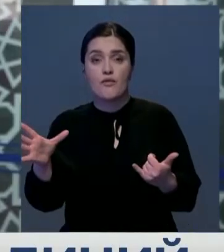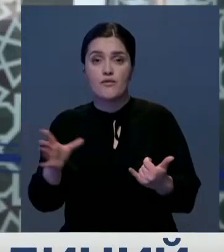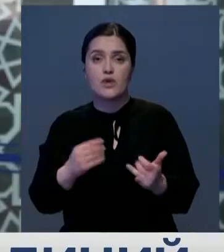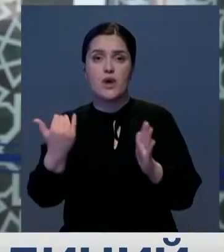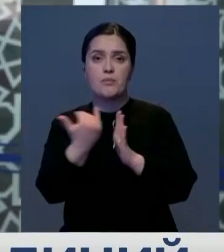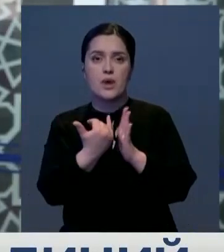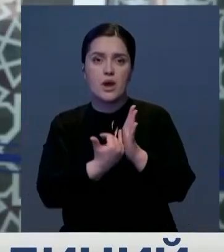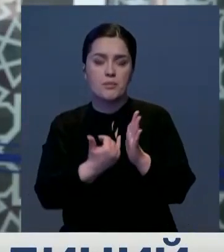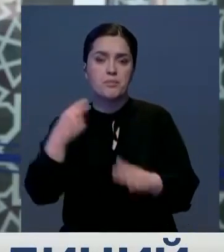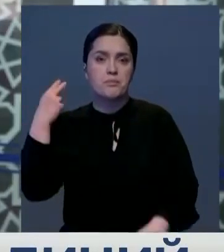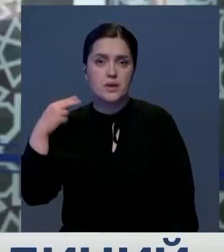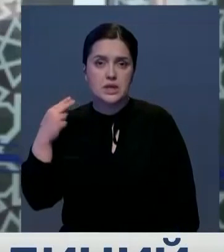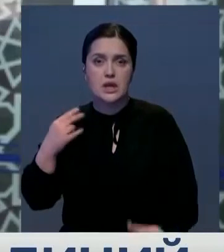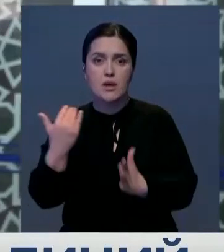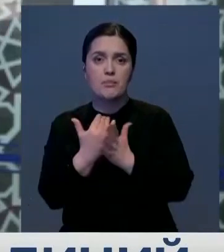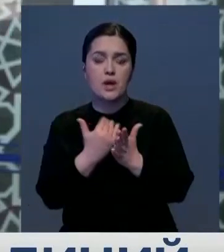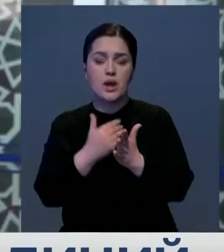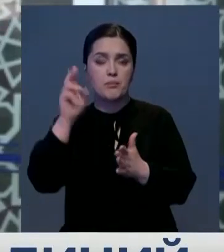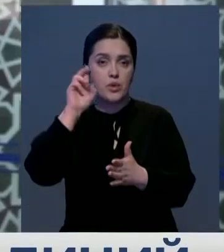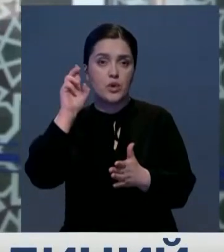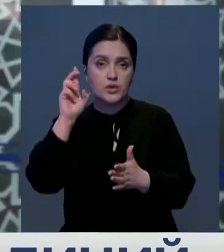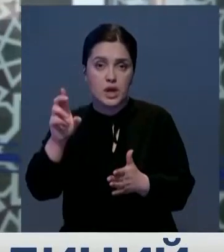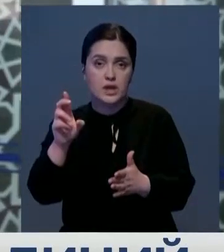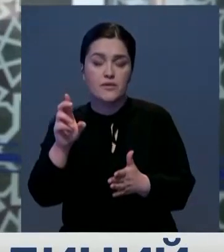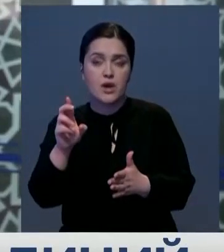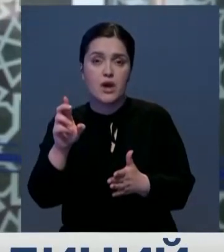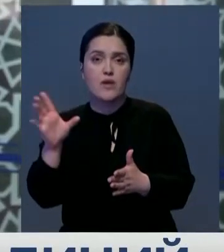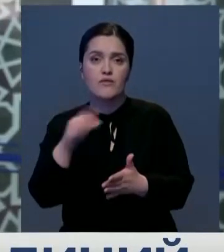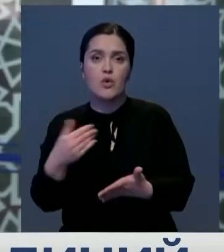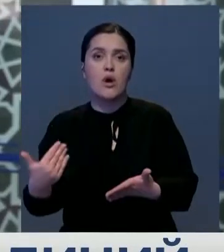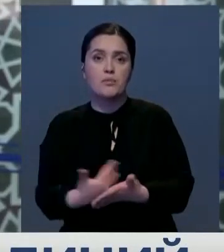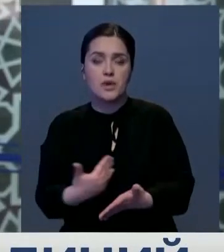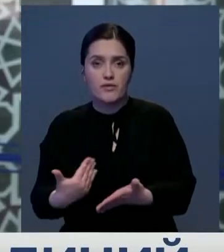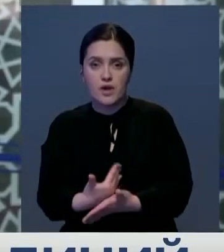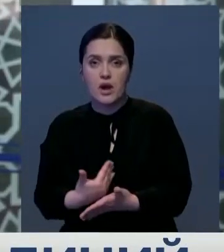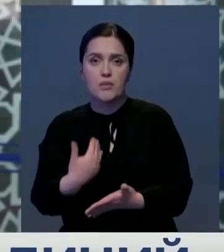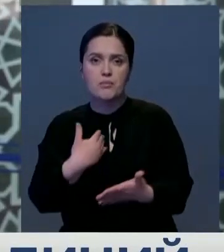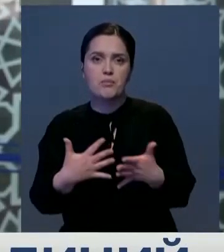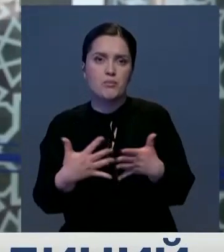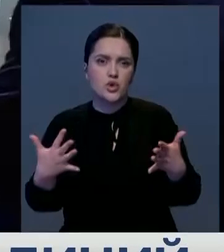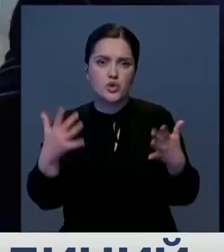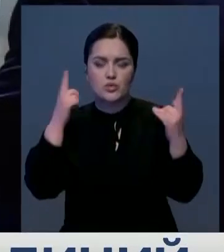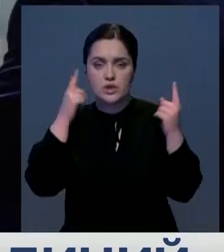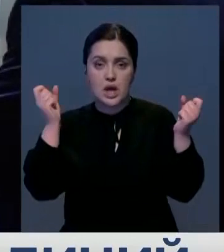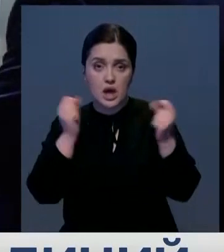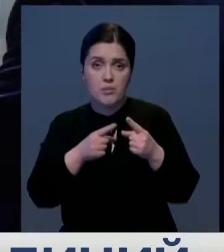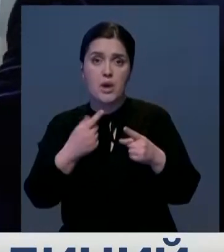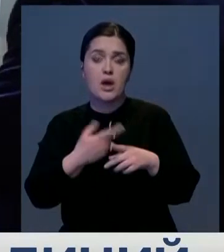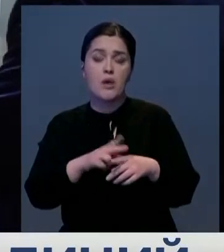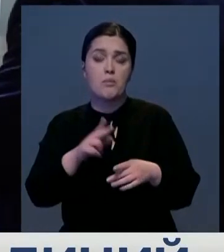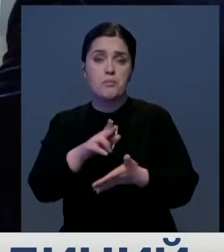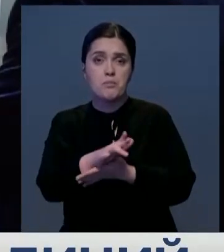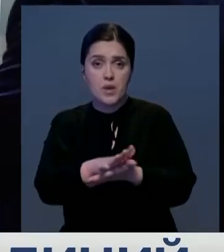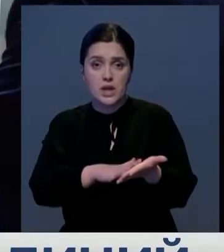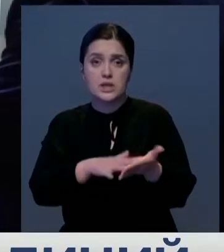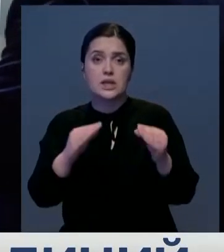программе президента, программе государства. Все это обновляется, мы уже больше узнаем. Марафон продлится